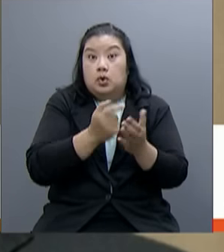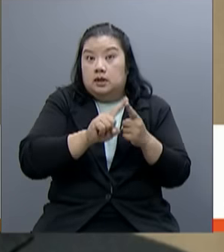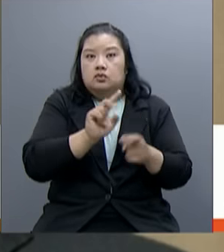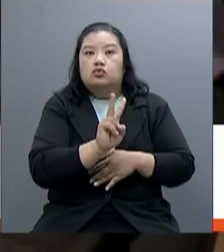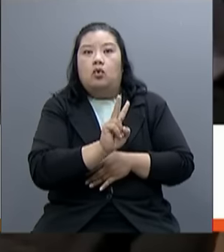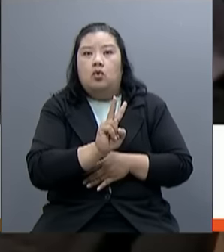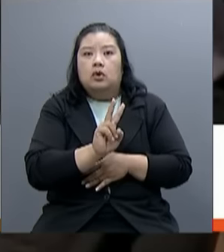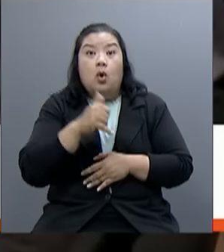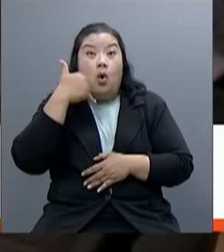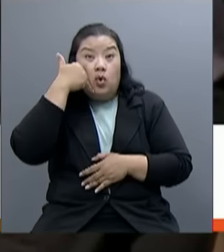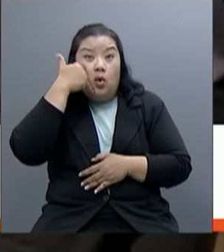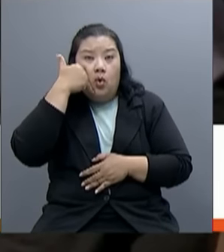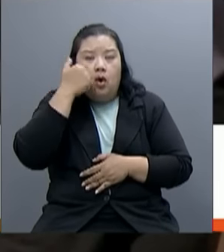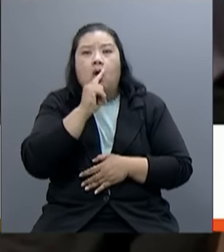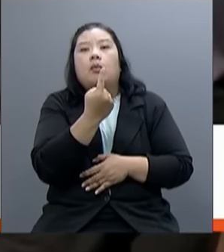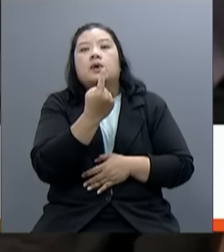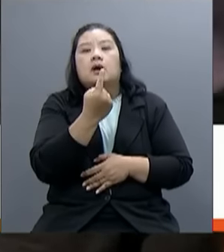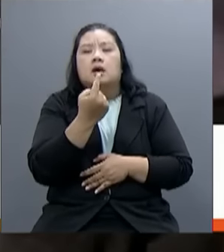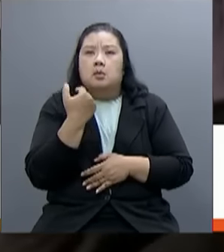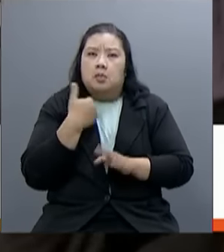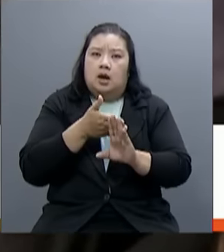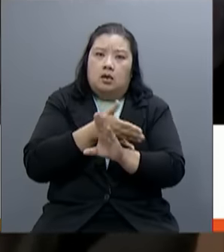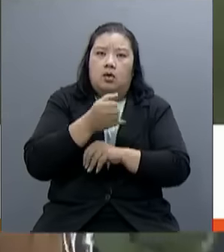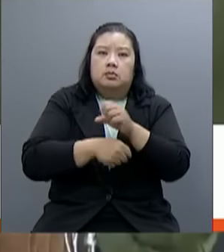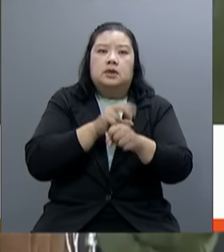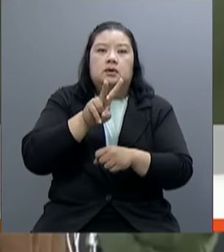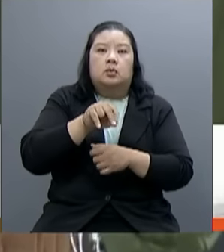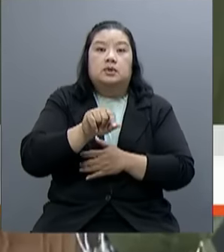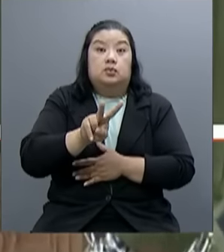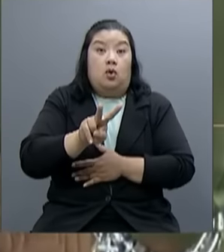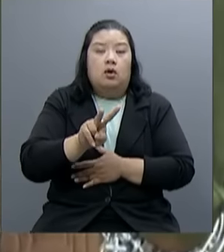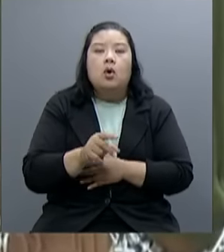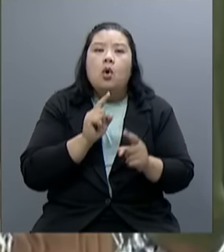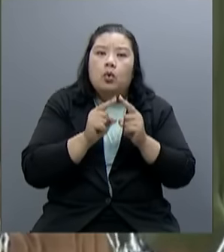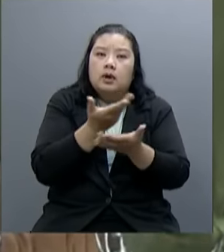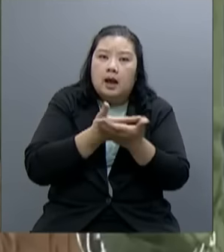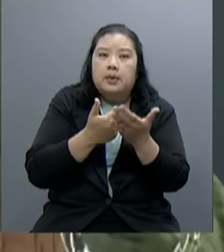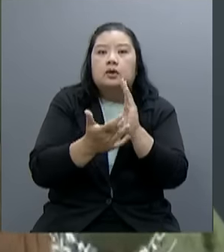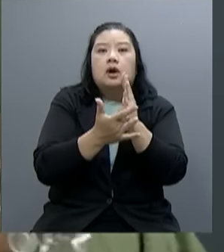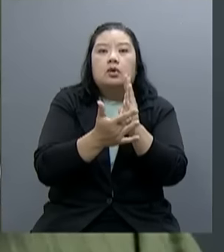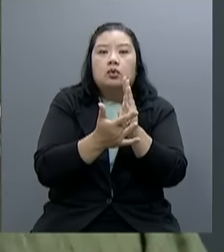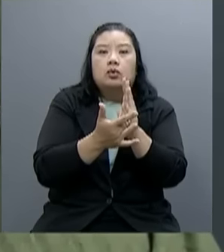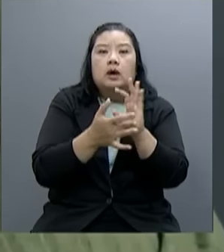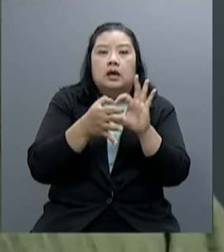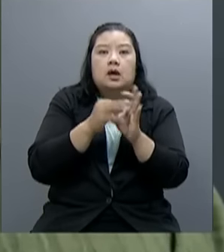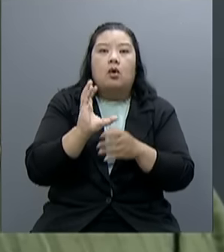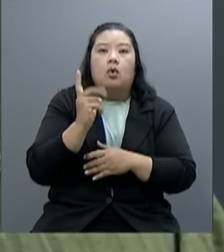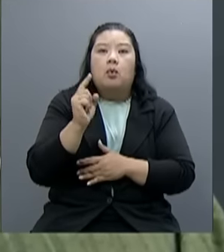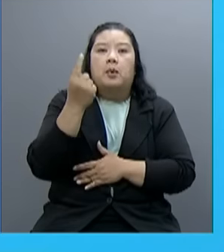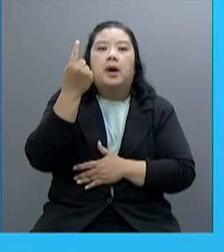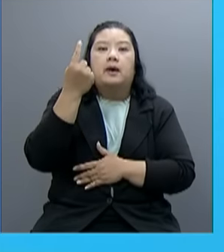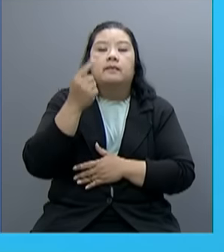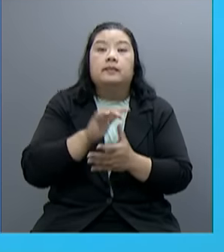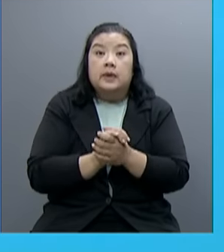คุยกันแค่ครั้งเดียวค่ะช่วงก่อนปี 2022หารือกันในเรื่องเทคโนโลยีเพื่ออนาคตนอกจากนี้